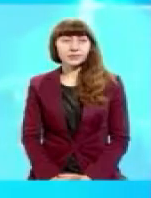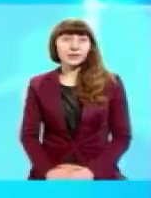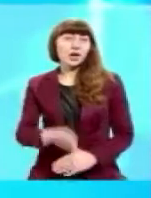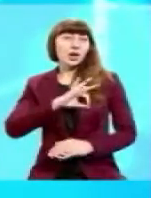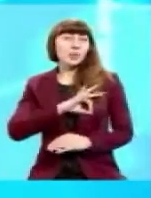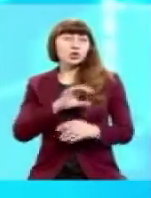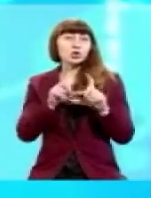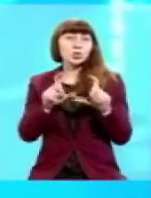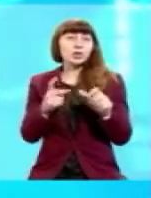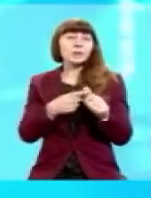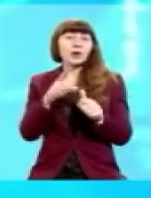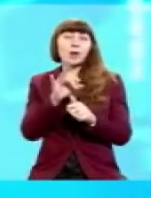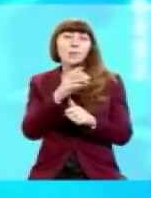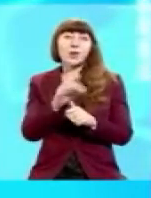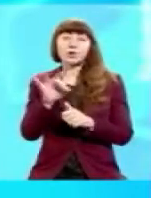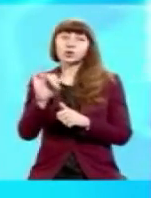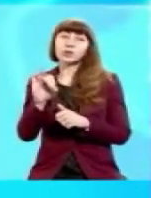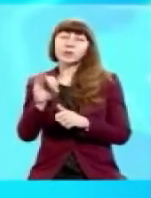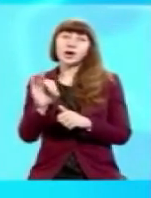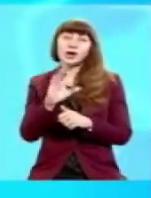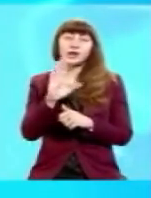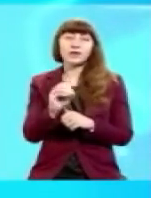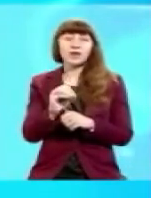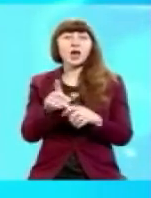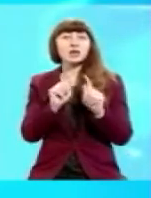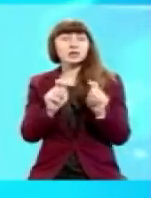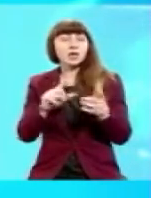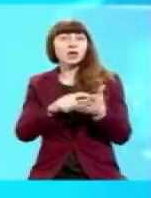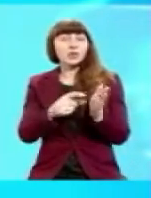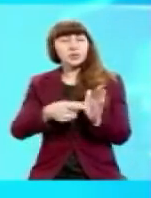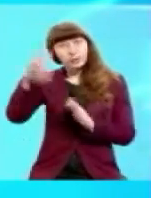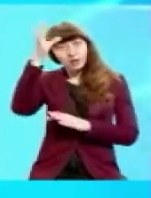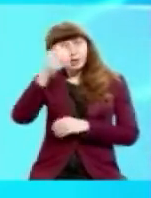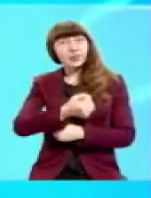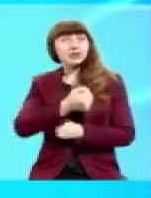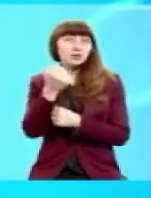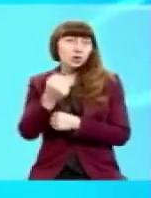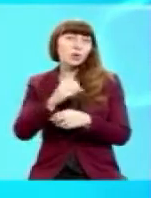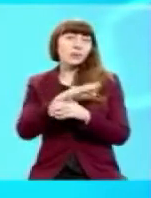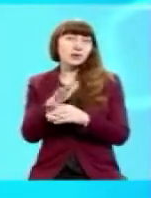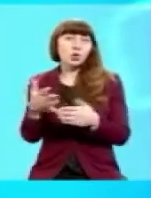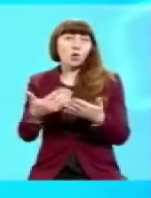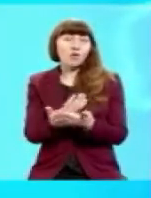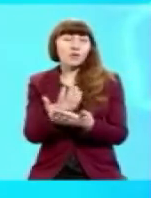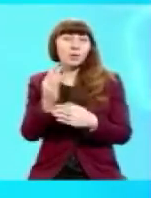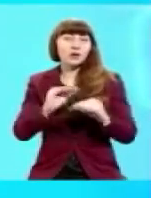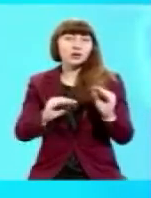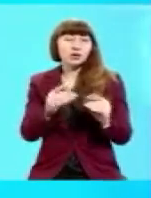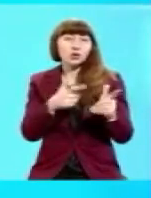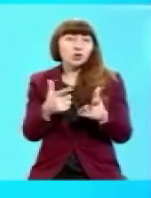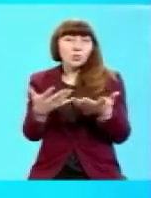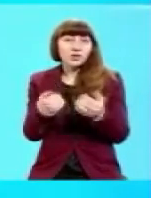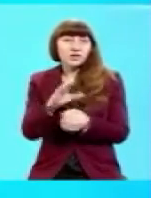В Кораблыкской школе имени Абая Кунанбаева открыли кабинет психологической поддержки. Он оснащен современным оборудованием и готов принять